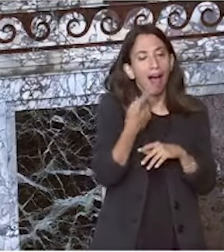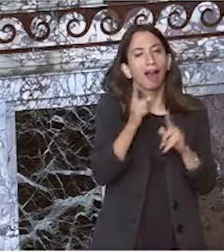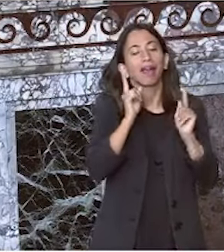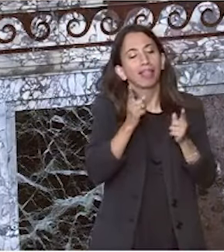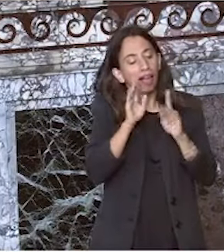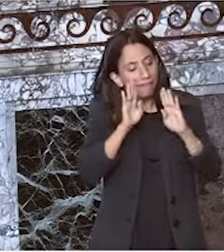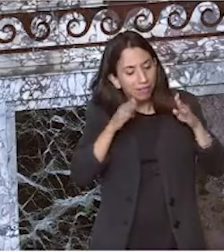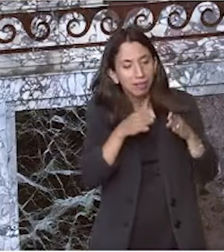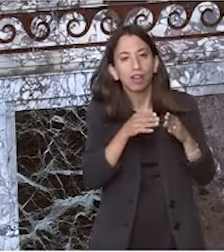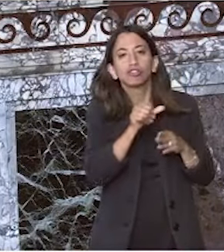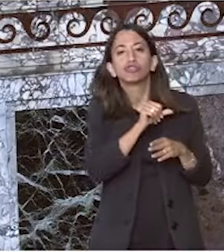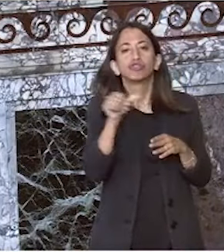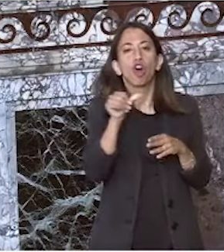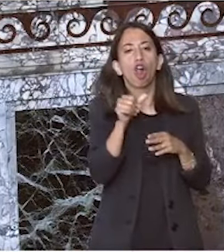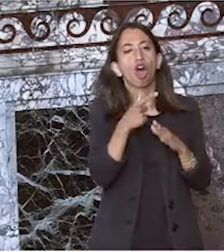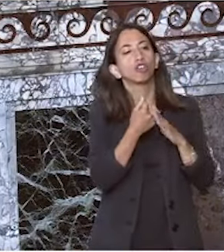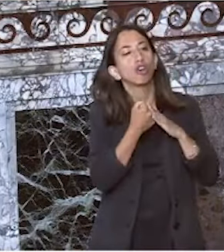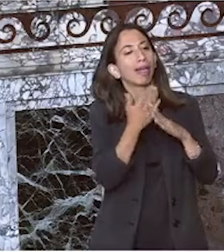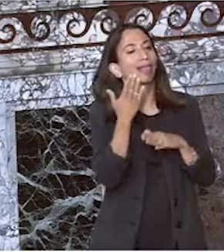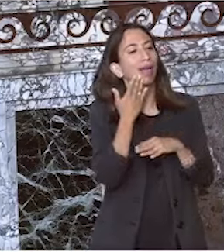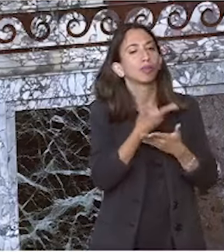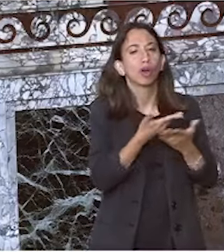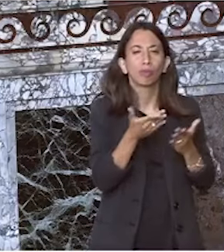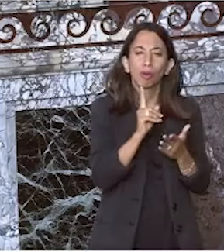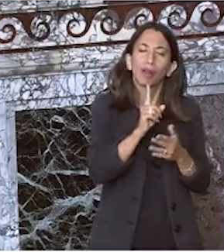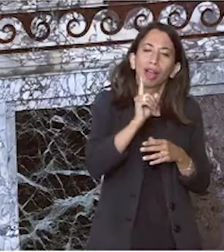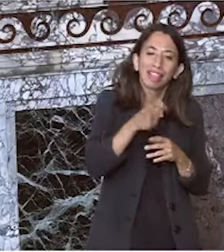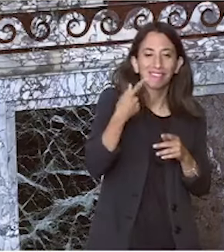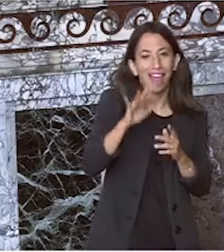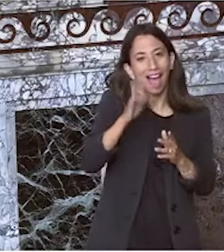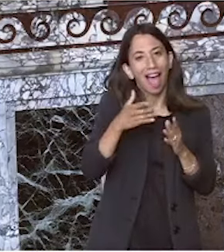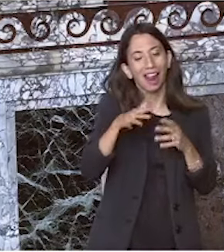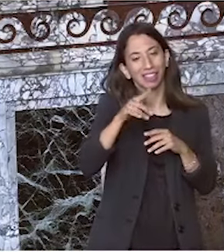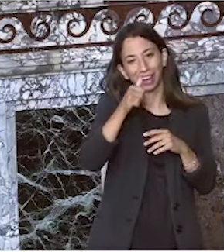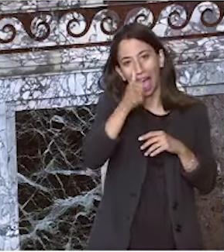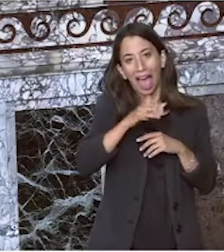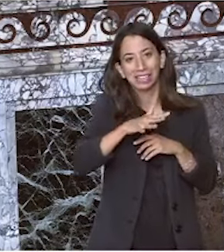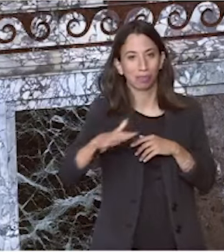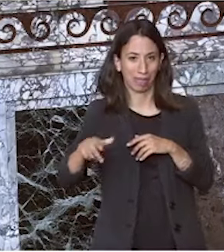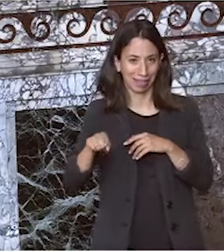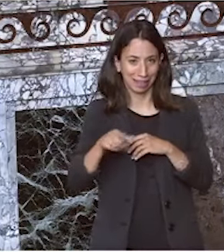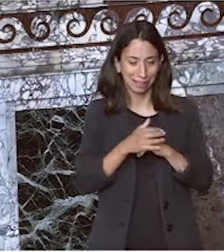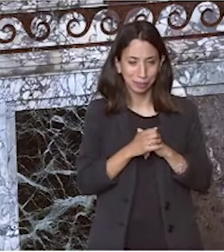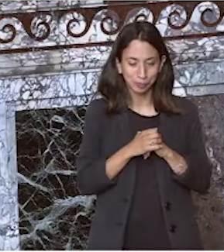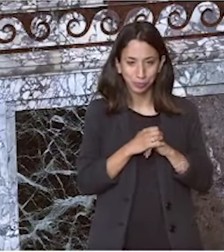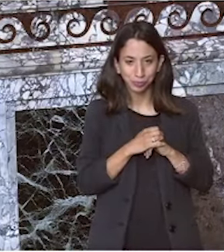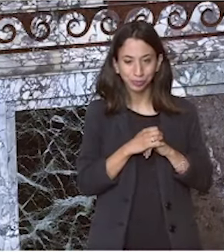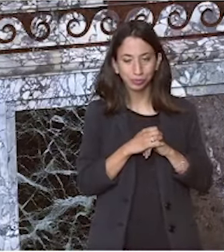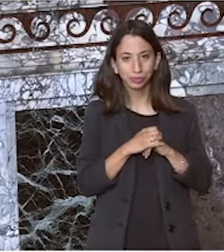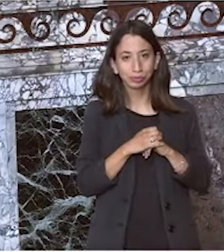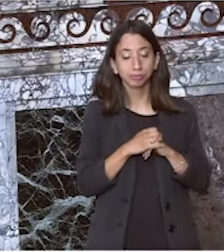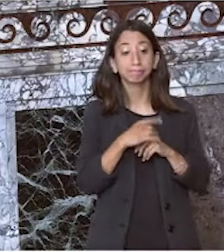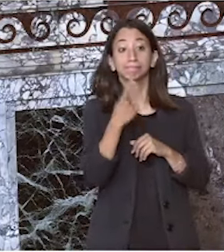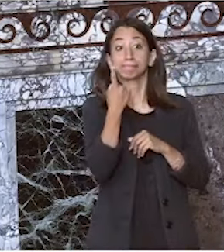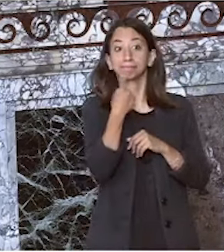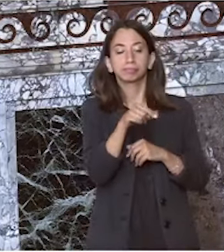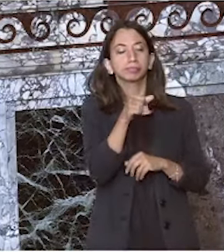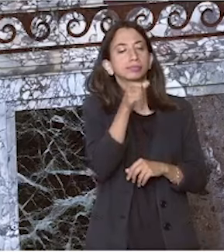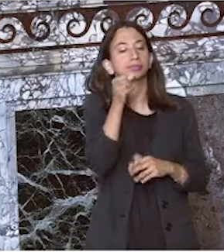medio termine del debito pubblico, anziché sulla calibrazione precisa e continua della politica di bilancio. Ciò